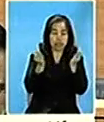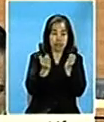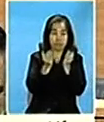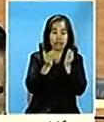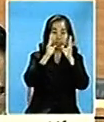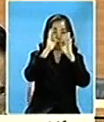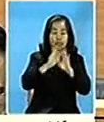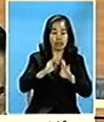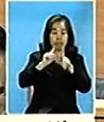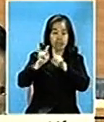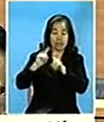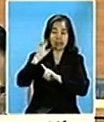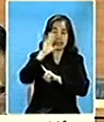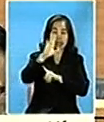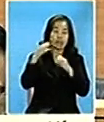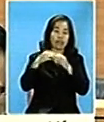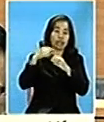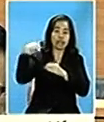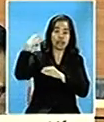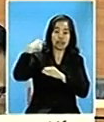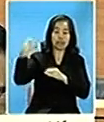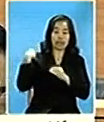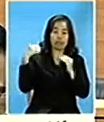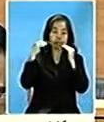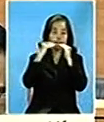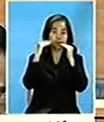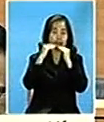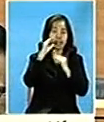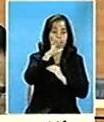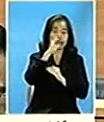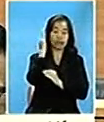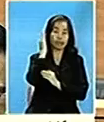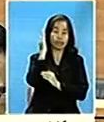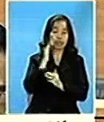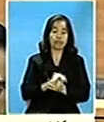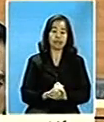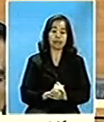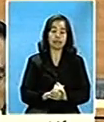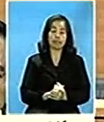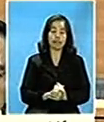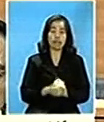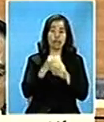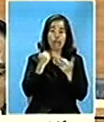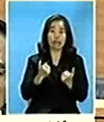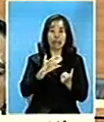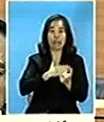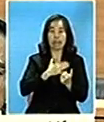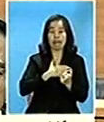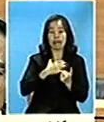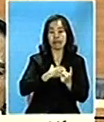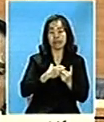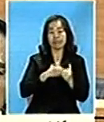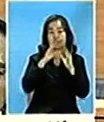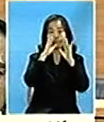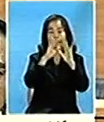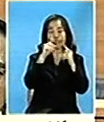ให้สตรีนั้นได้มามีความเสมอภาคเท่ากับบุรุษนะคะ วันนี้ดิฉันอยากจะฝากสิ่งที่ดิฉันอย